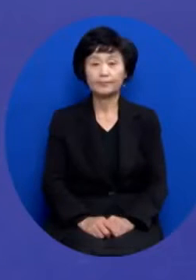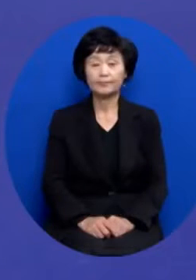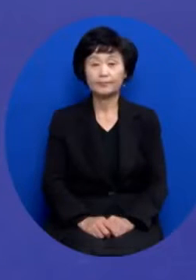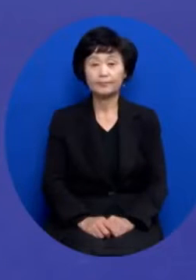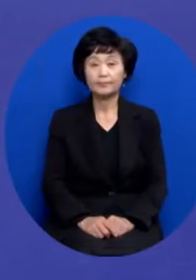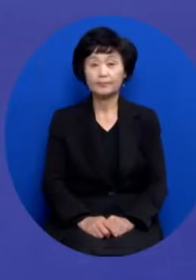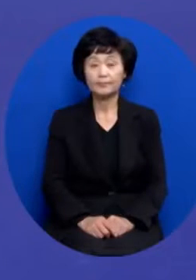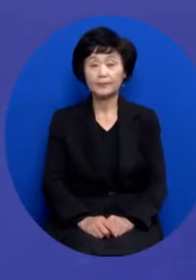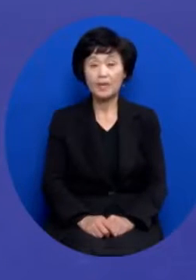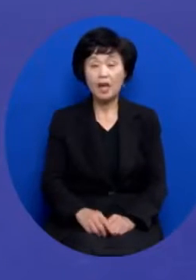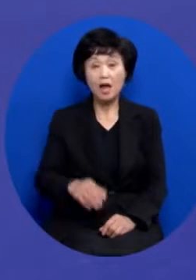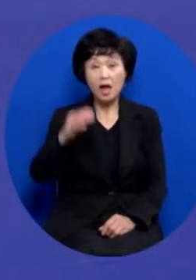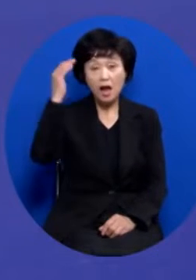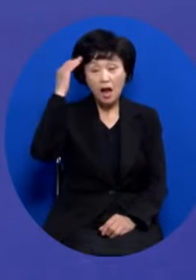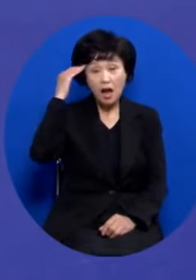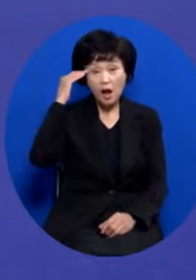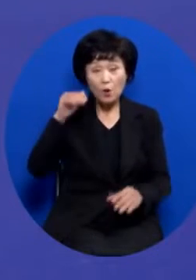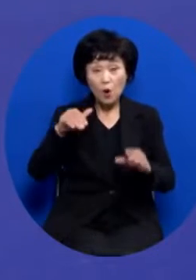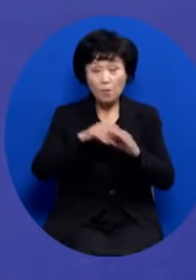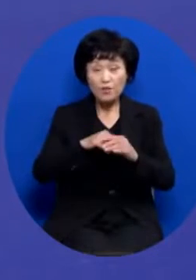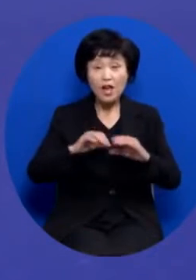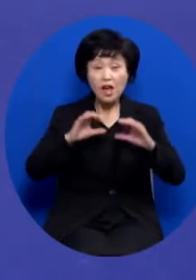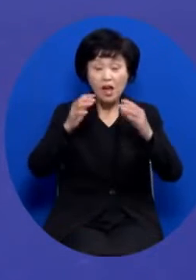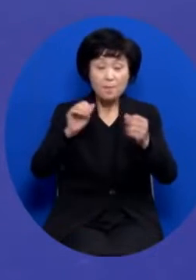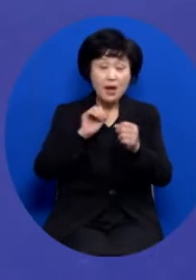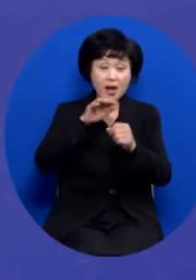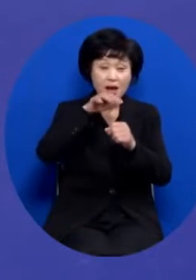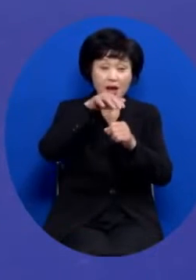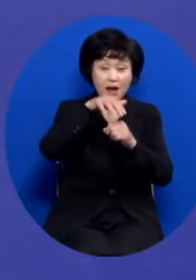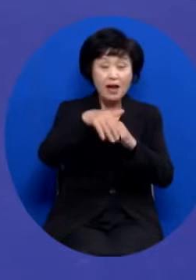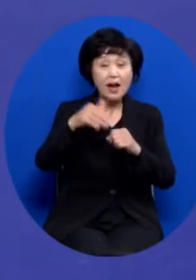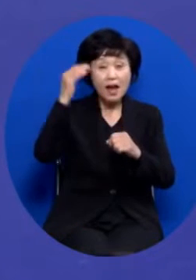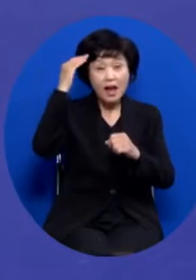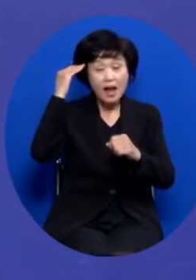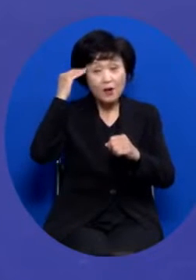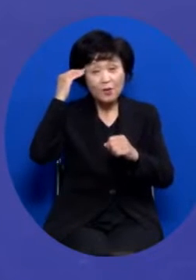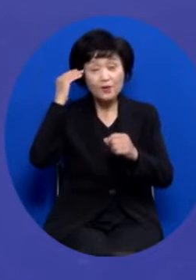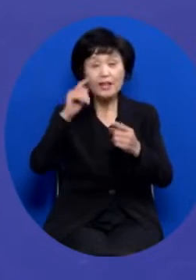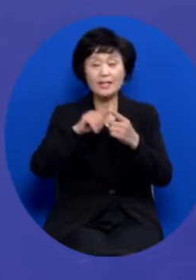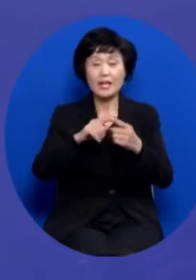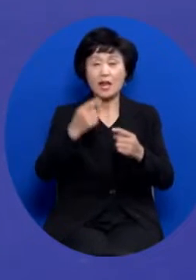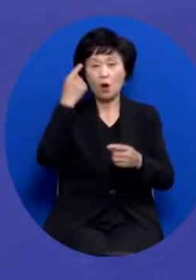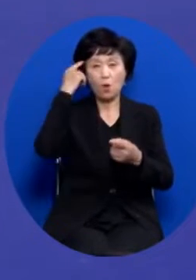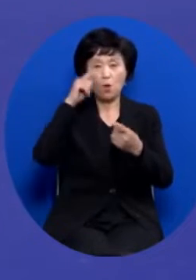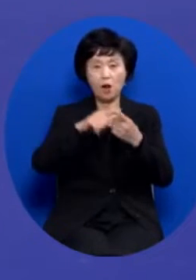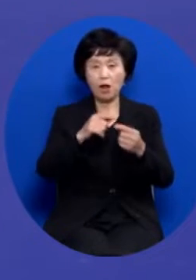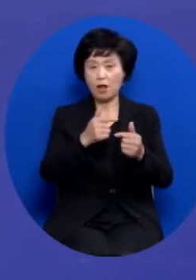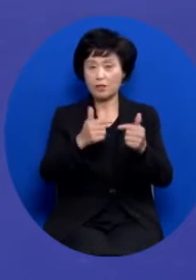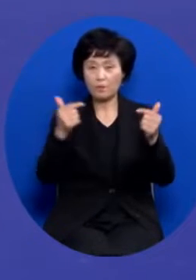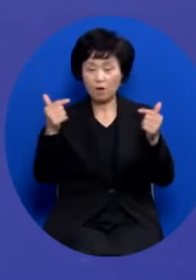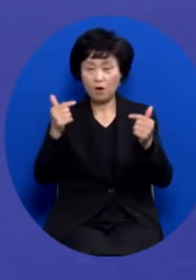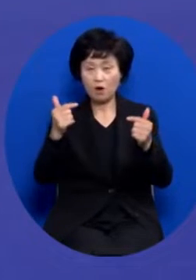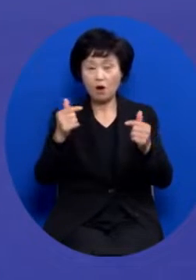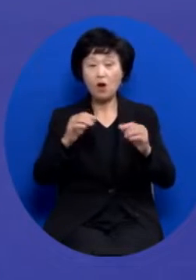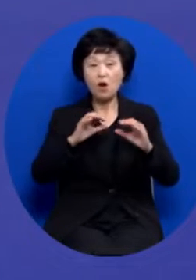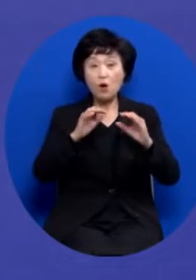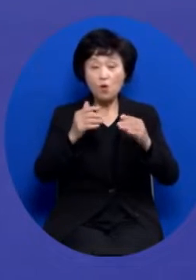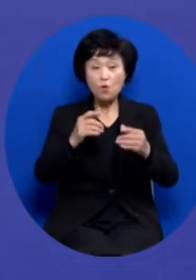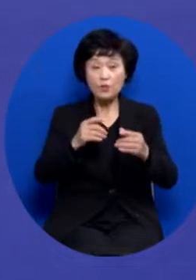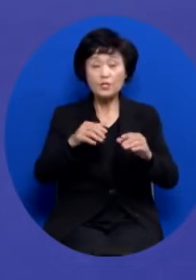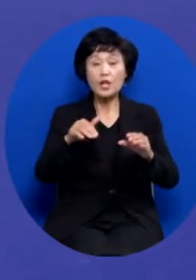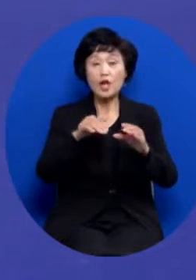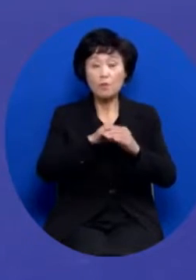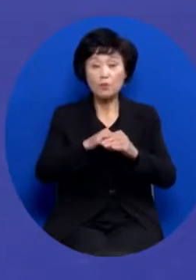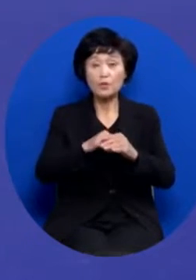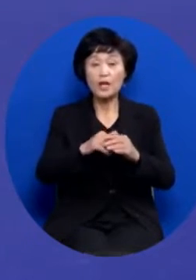한류가 전 세계를 휩쓸면서 우리 문화에 대한 관심이 높아지고 있습니다. 이런 가운데 지난 6월에 국회 문화체육관광위원회